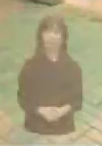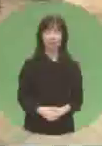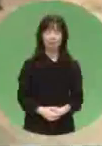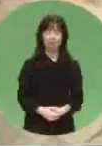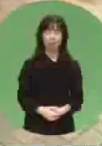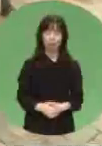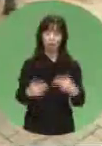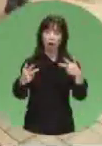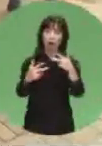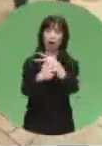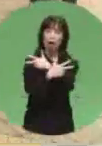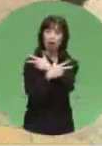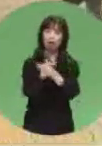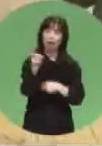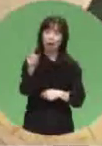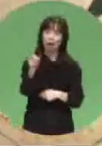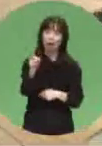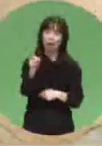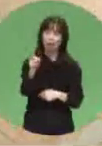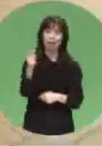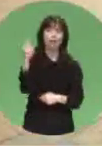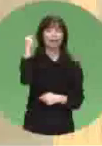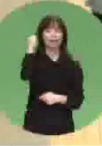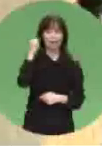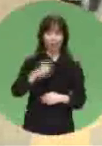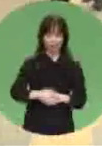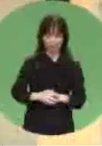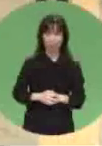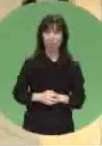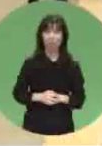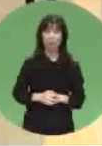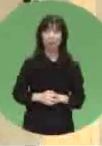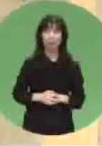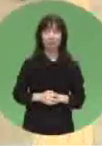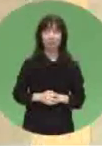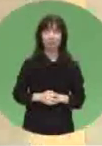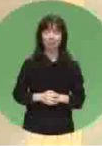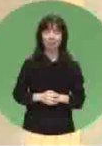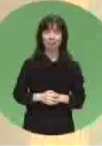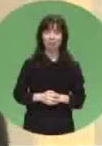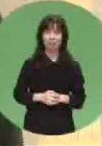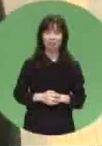北側の方を歩いて行ったらいいって聞いたんですけど、あ、